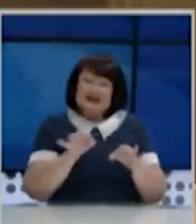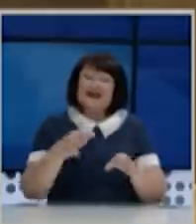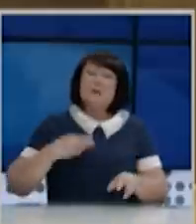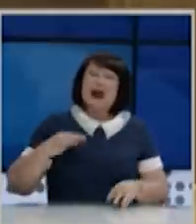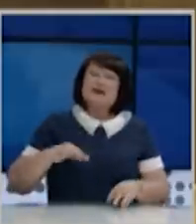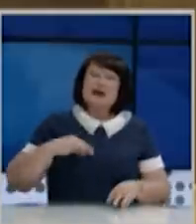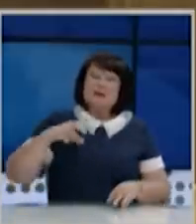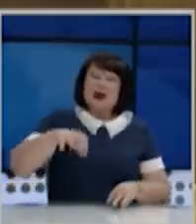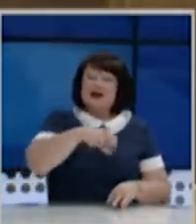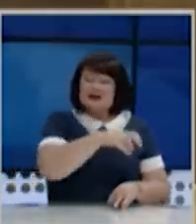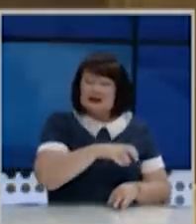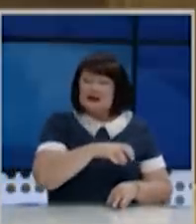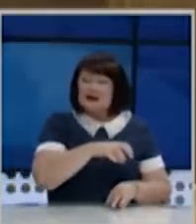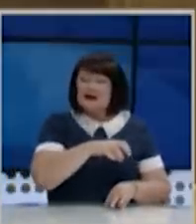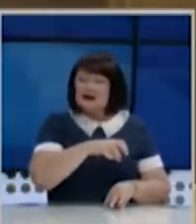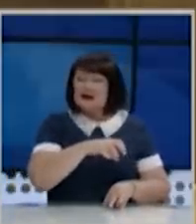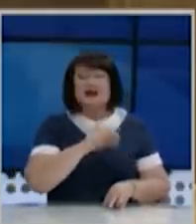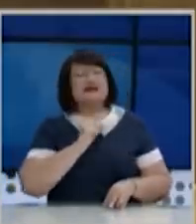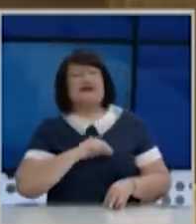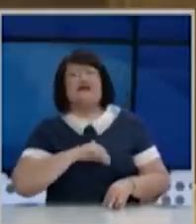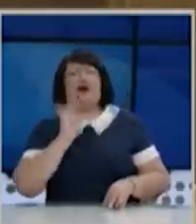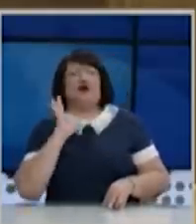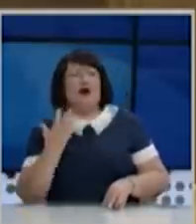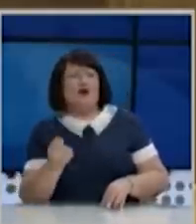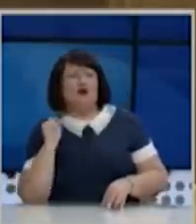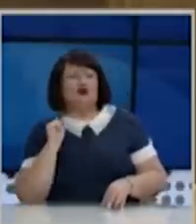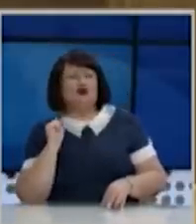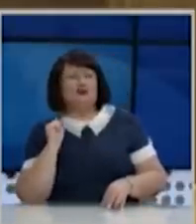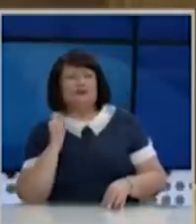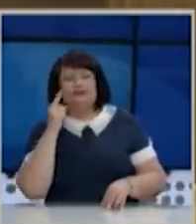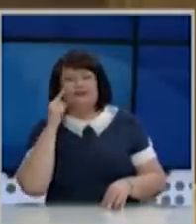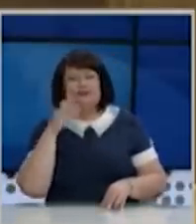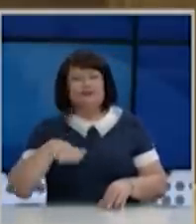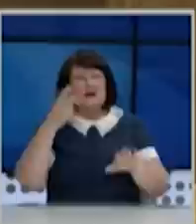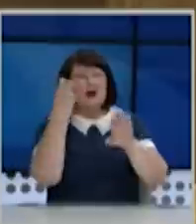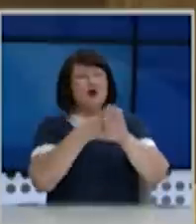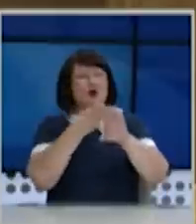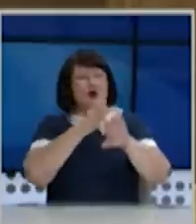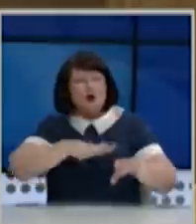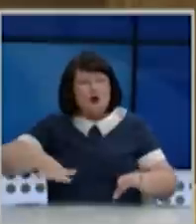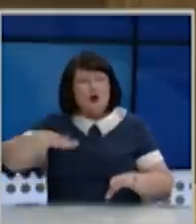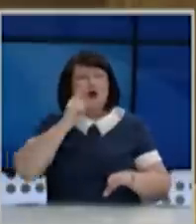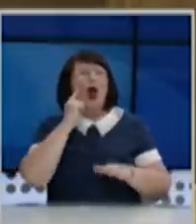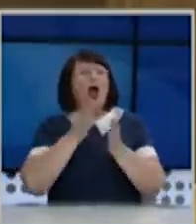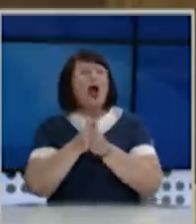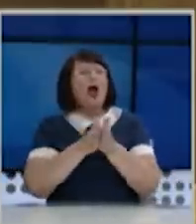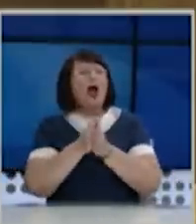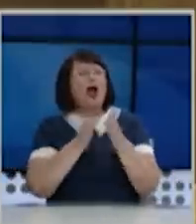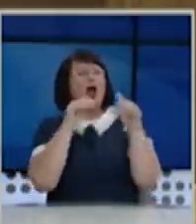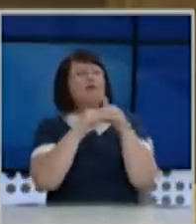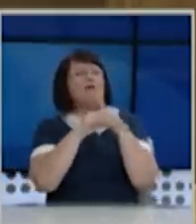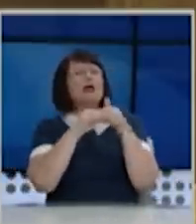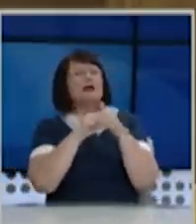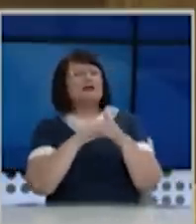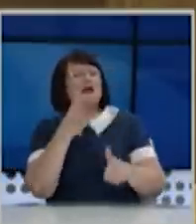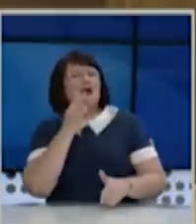πράσινων οικονομικών συμφερόντων που βάζουν στο μάτι ορεινούς όγκους ως επενδυτικές ευκαιρίες. Και